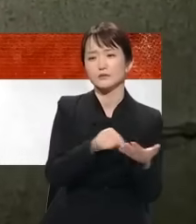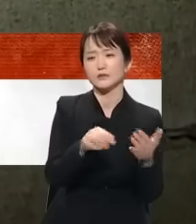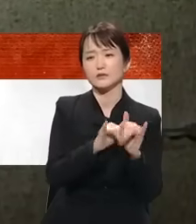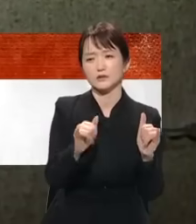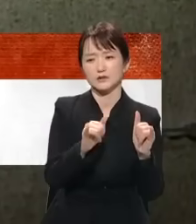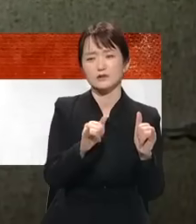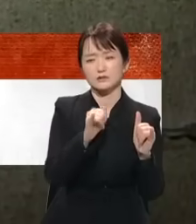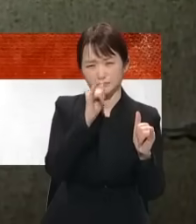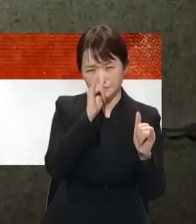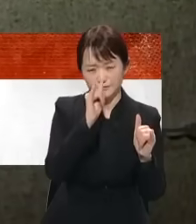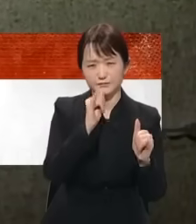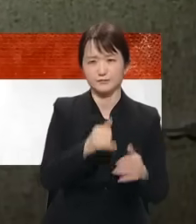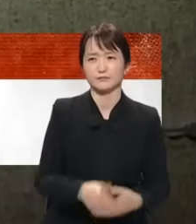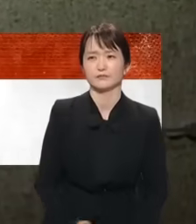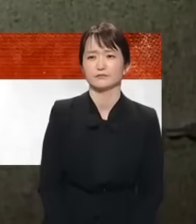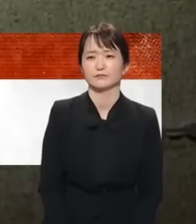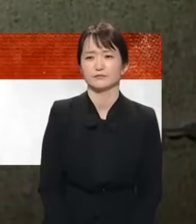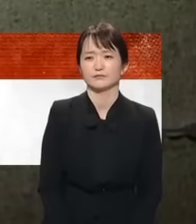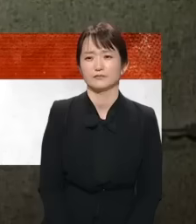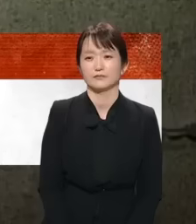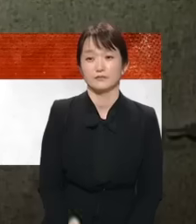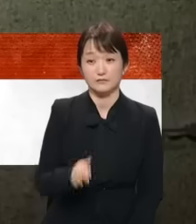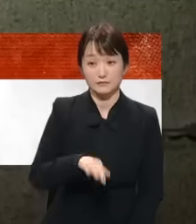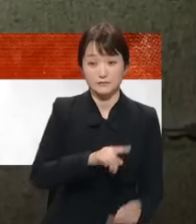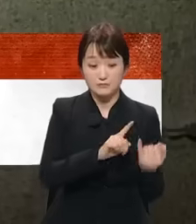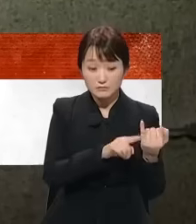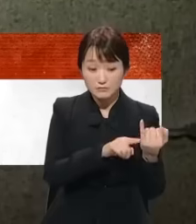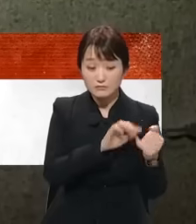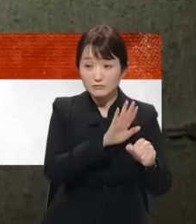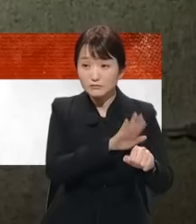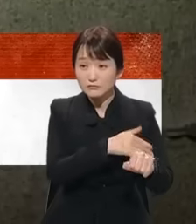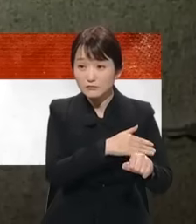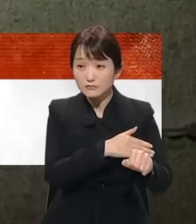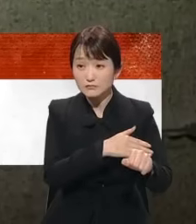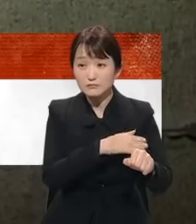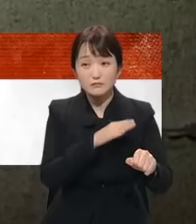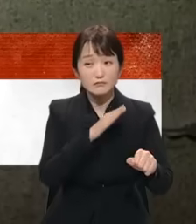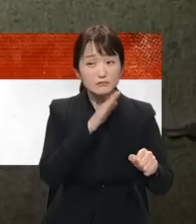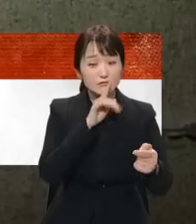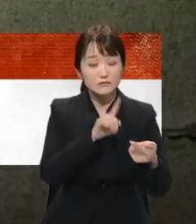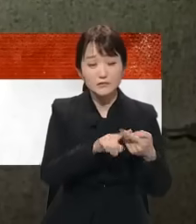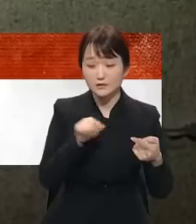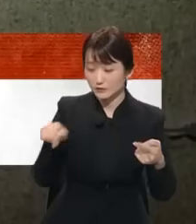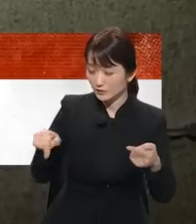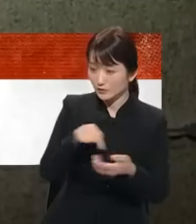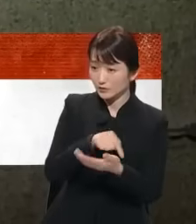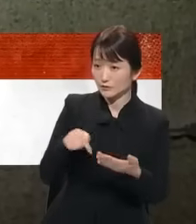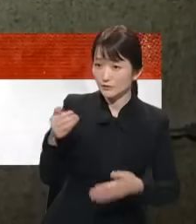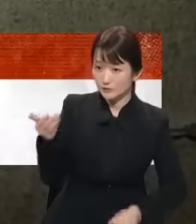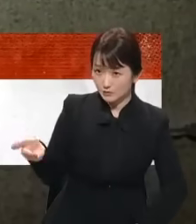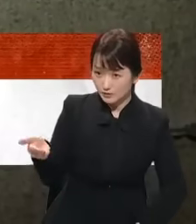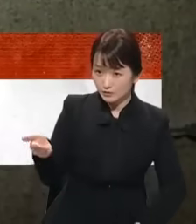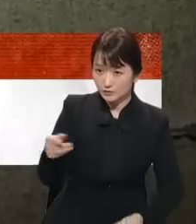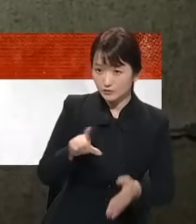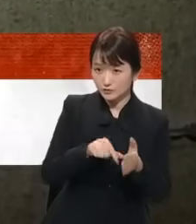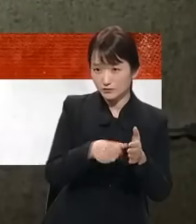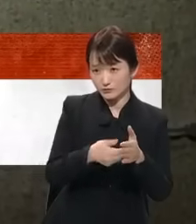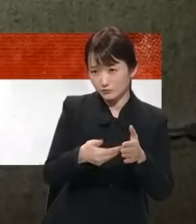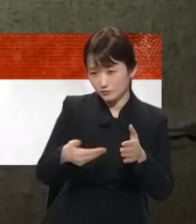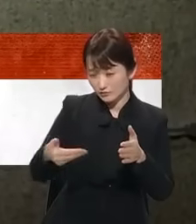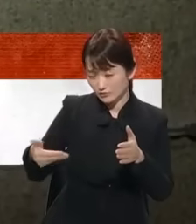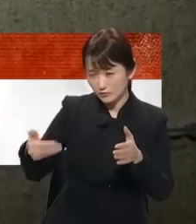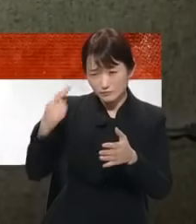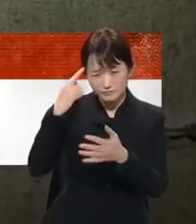사람은 명백히 있어 보여. 근데 걔가 자기 잘못한 건 당연히 너한테도 피해를 줬고 시간이 오래